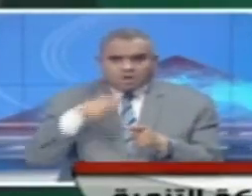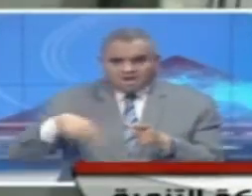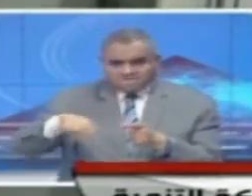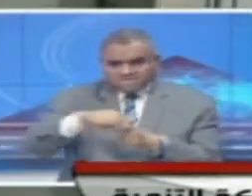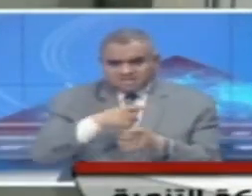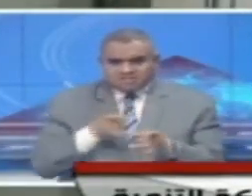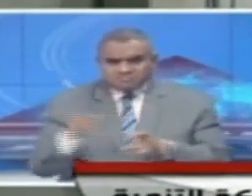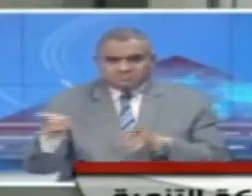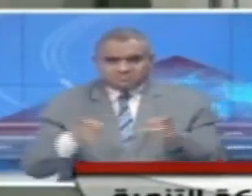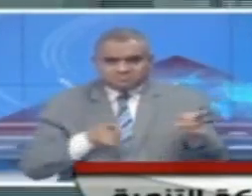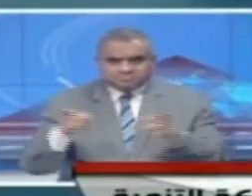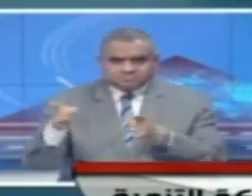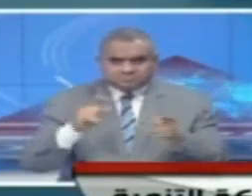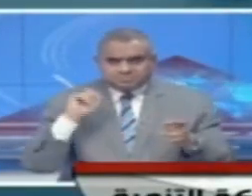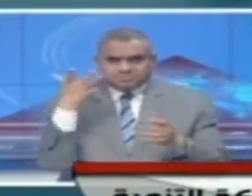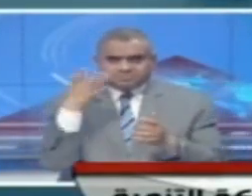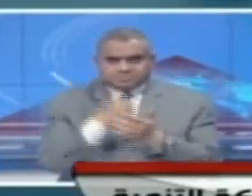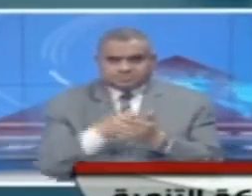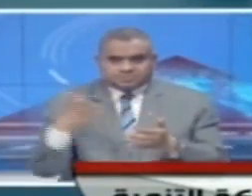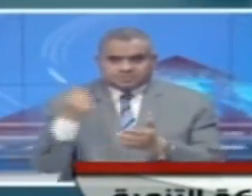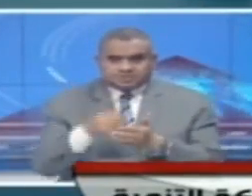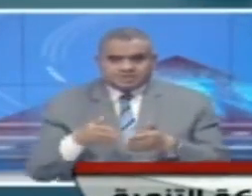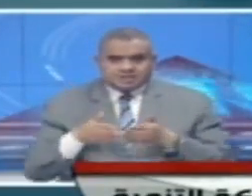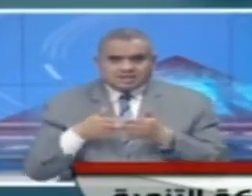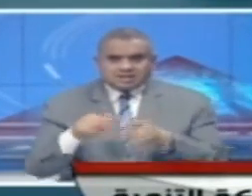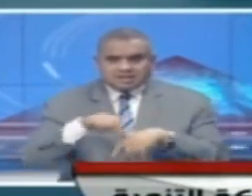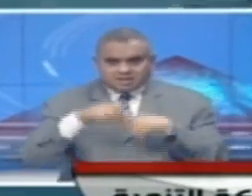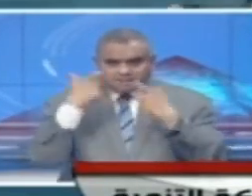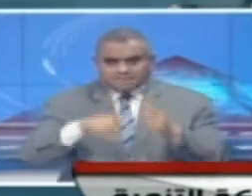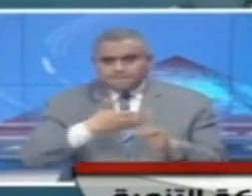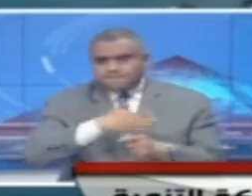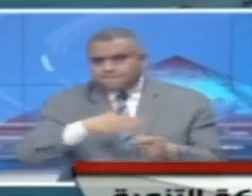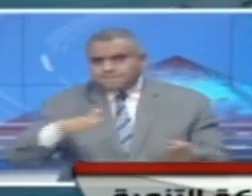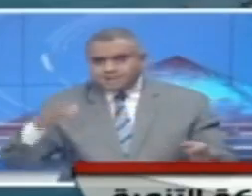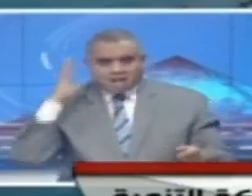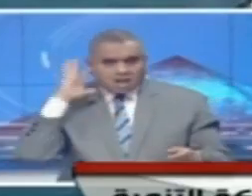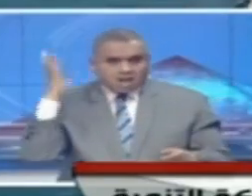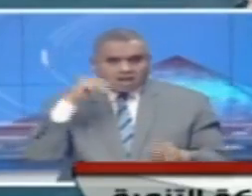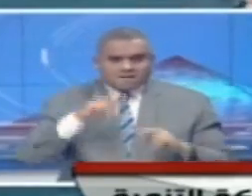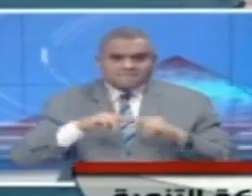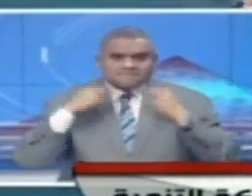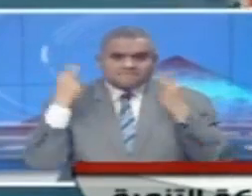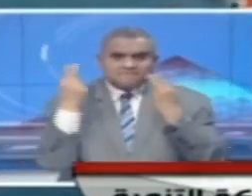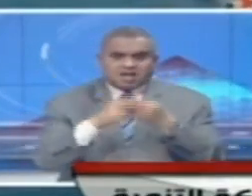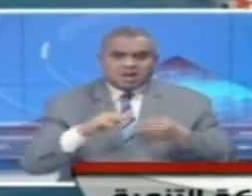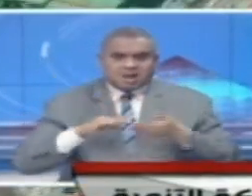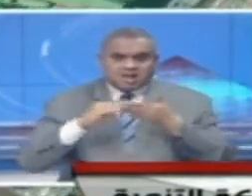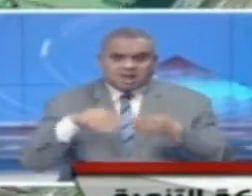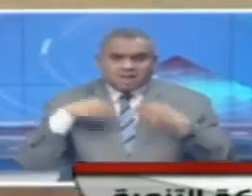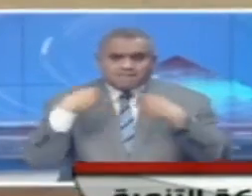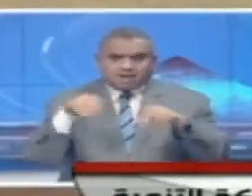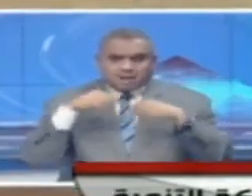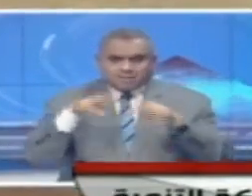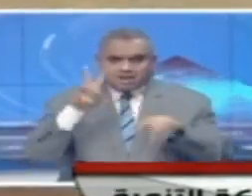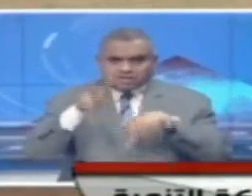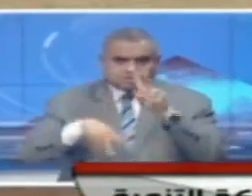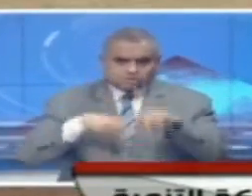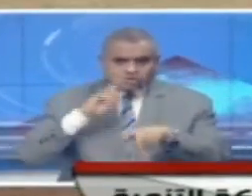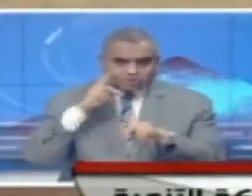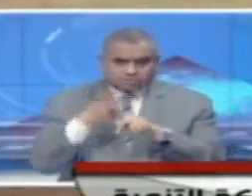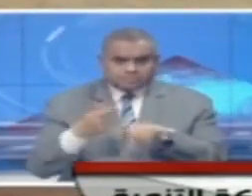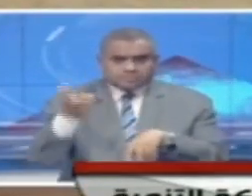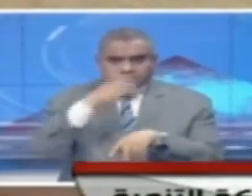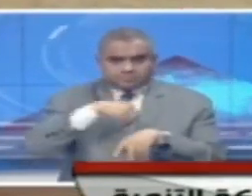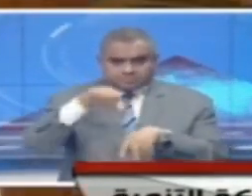الأخرى، وأنشئ ميناء بحري عالمي يخدم حركة التجارة. وشهدت